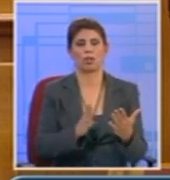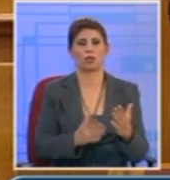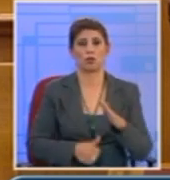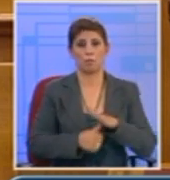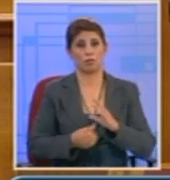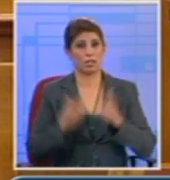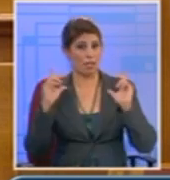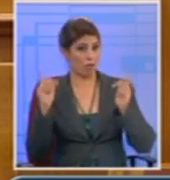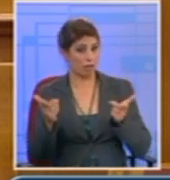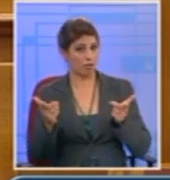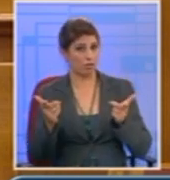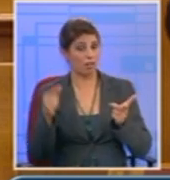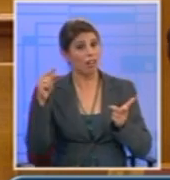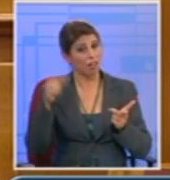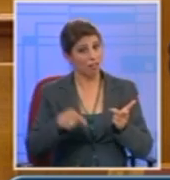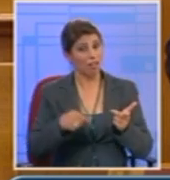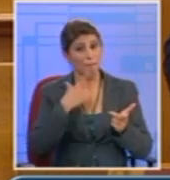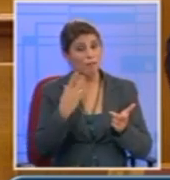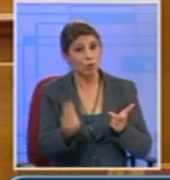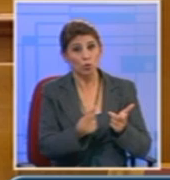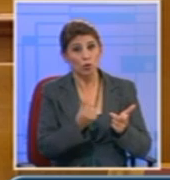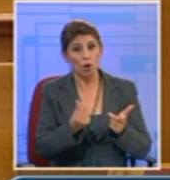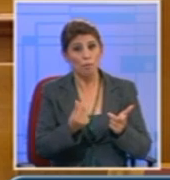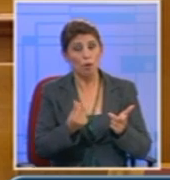δημοκρατίας και δι αυτού στην αξιωματική